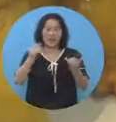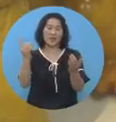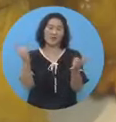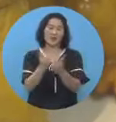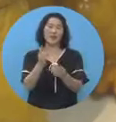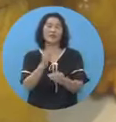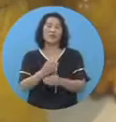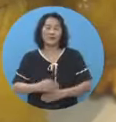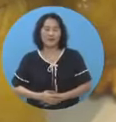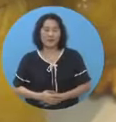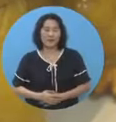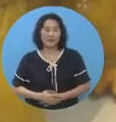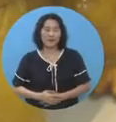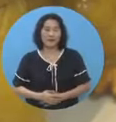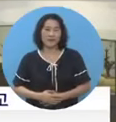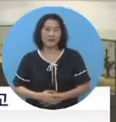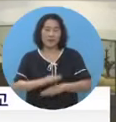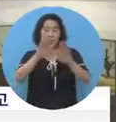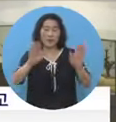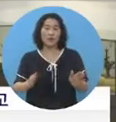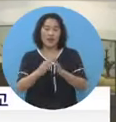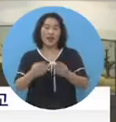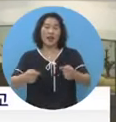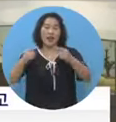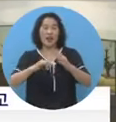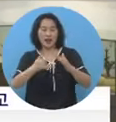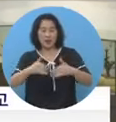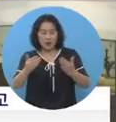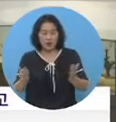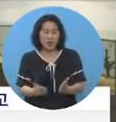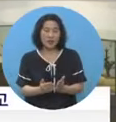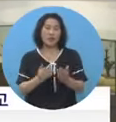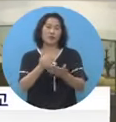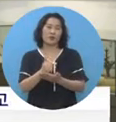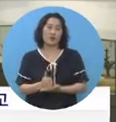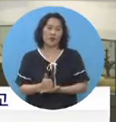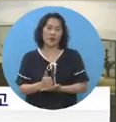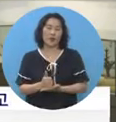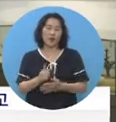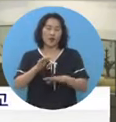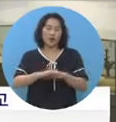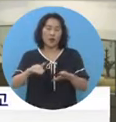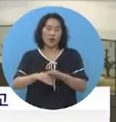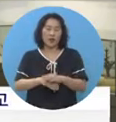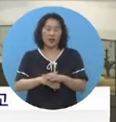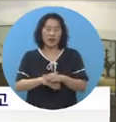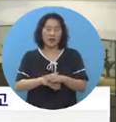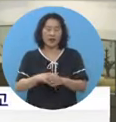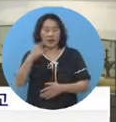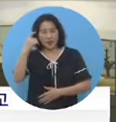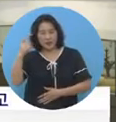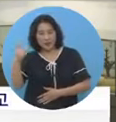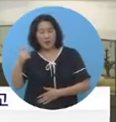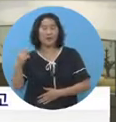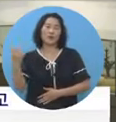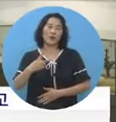준비하고 관람객을 맞이하고 있습니다. 저희 박물관을 찾는 가족 단위 나들이들에게 농경문화 향수를